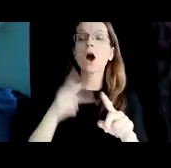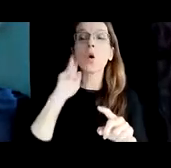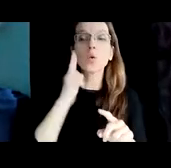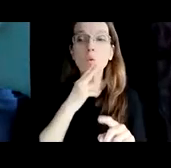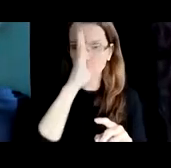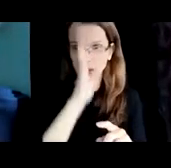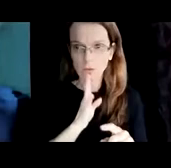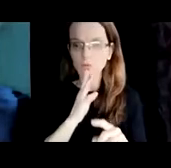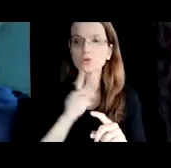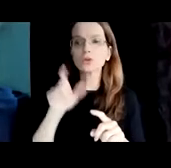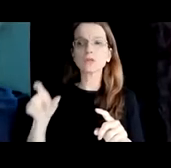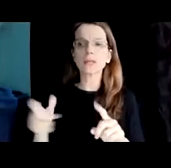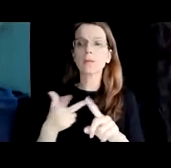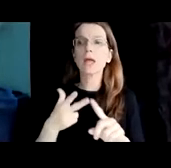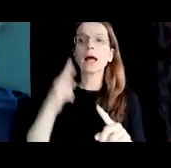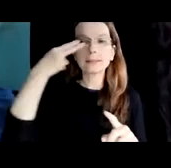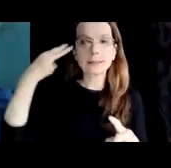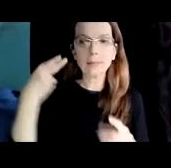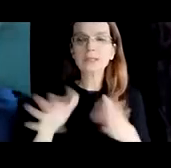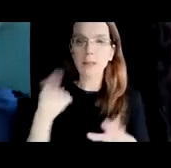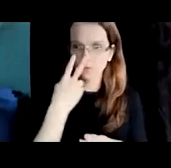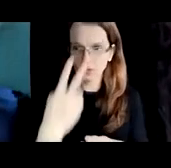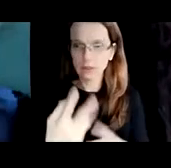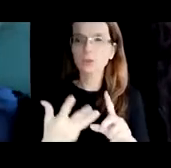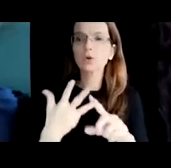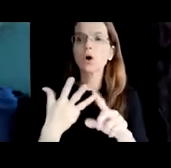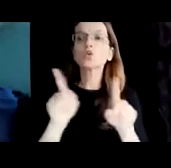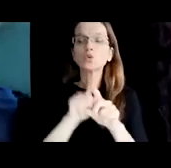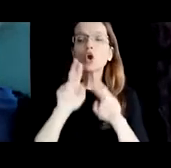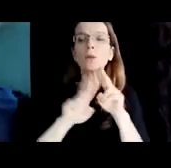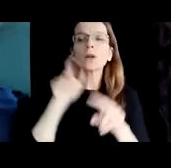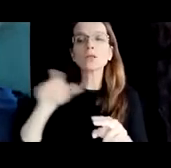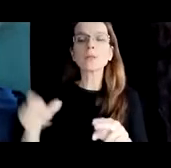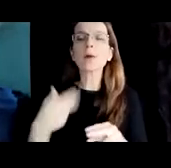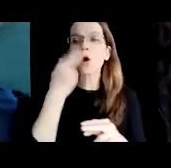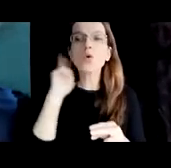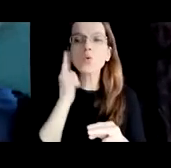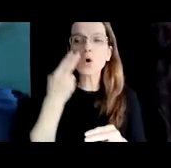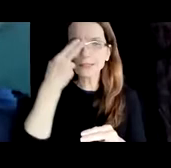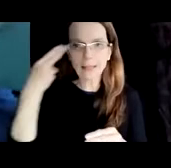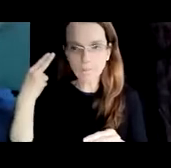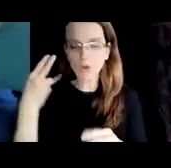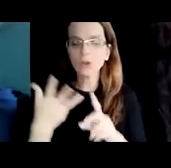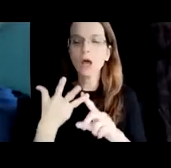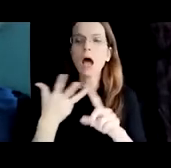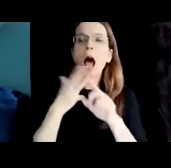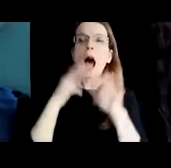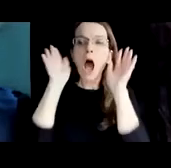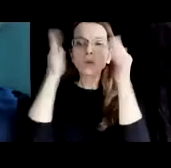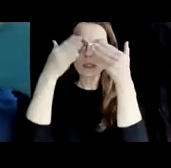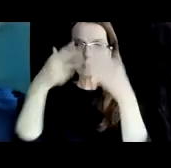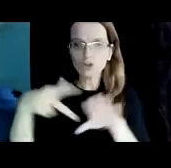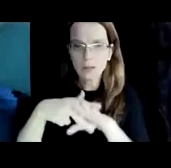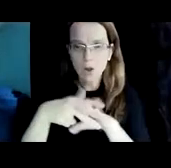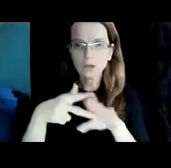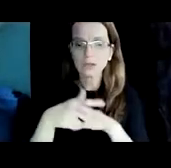in naglušnostjo, slepoto in slabovidnostjo, obravnavamo tudi osebe z gluhoslepoto, avtističnimi motnjami ter